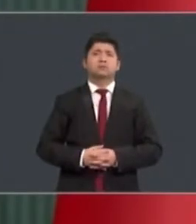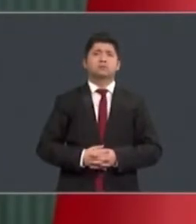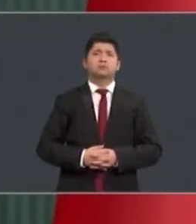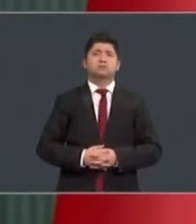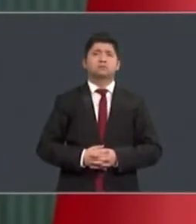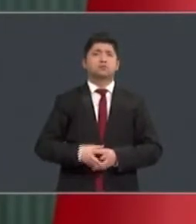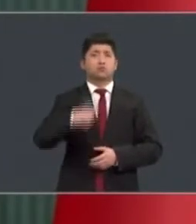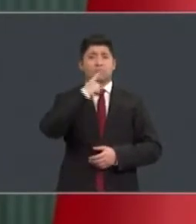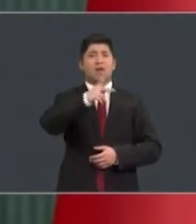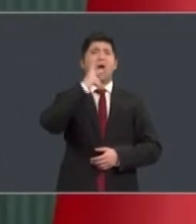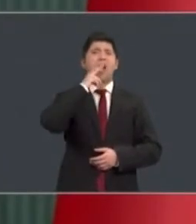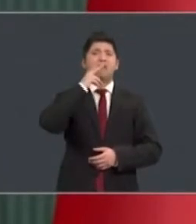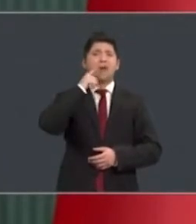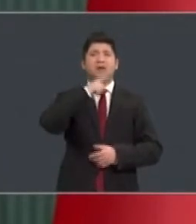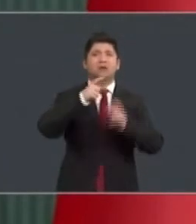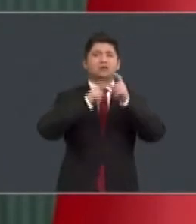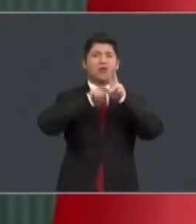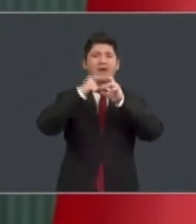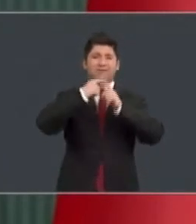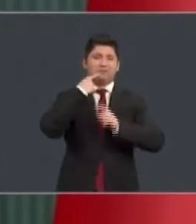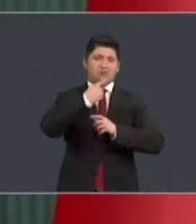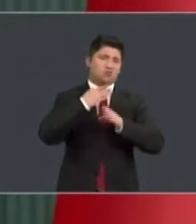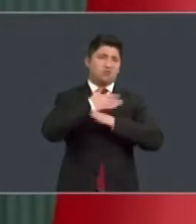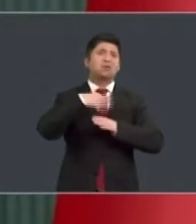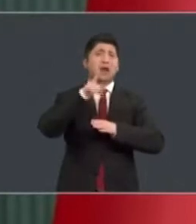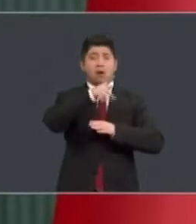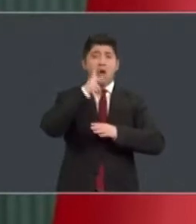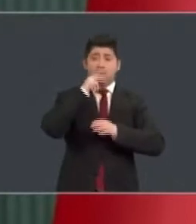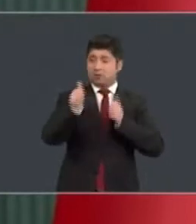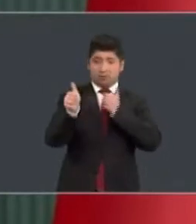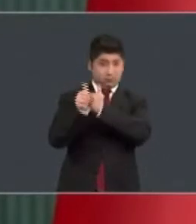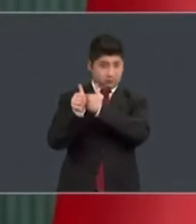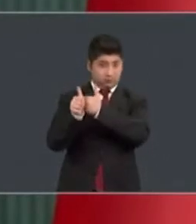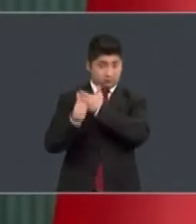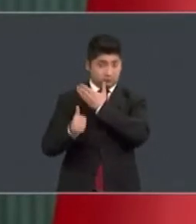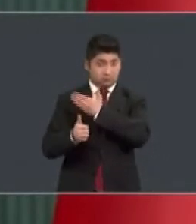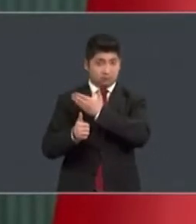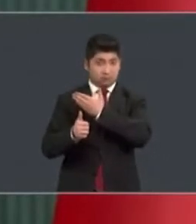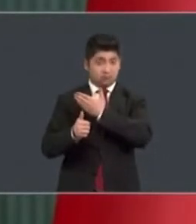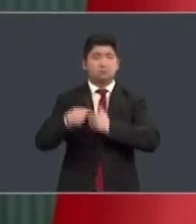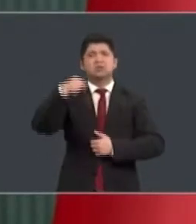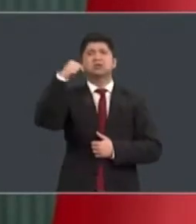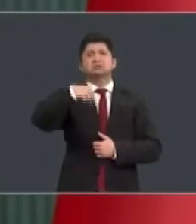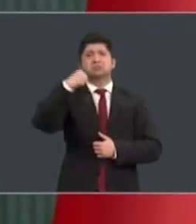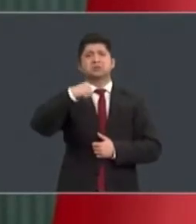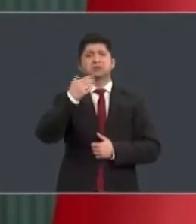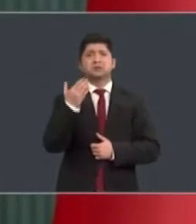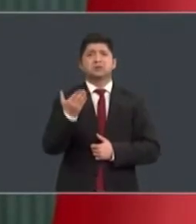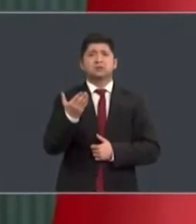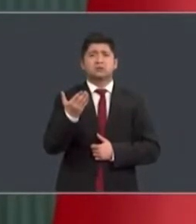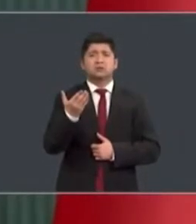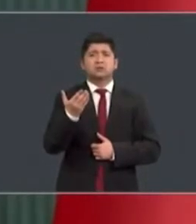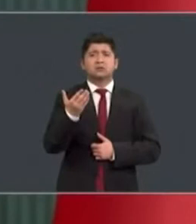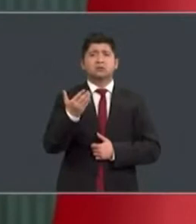อ่า zusammen phenomena of minimalต.คเตือนฉันที่เด้อ